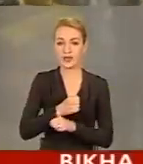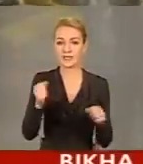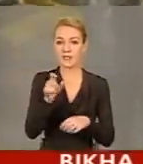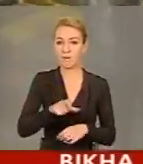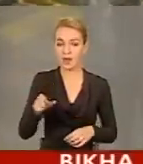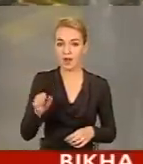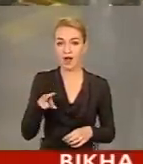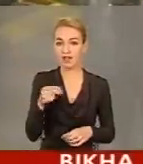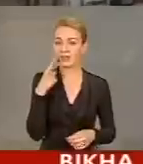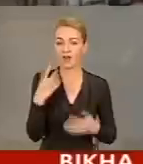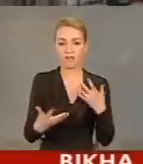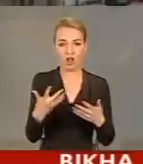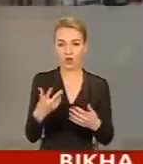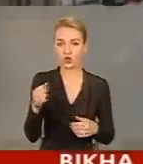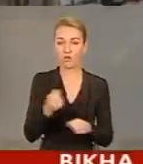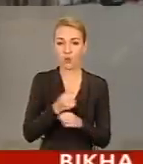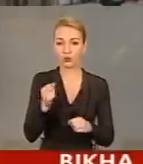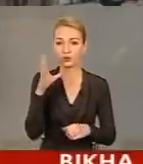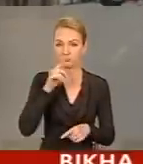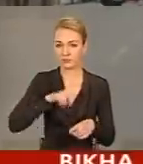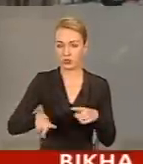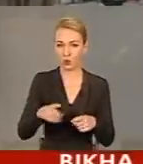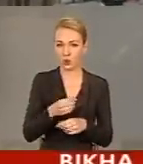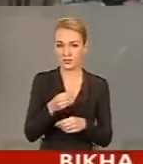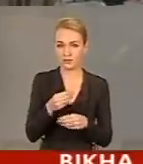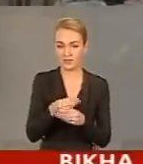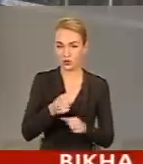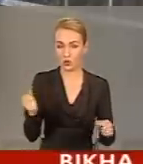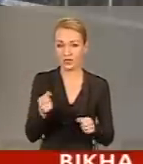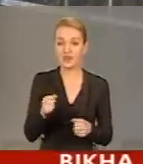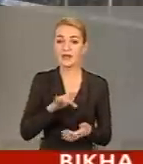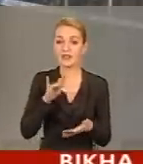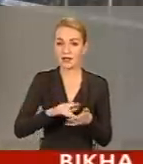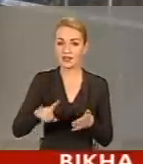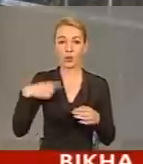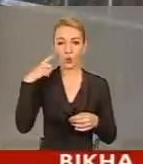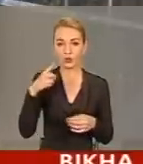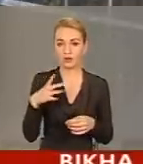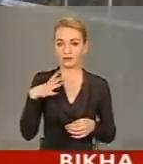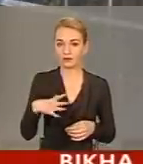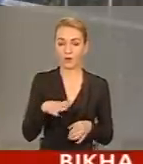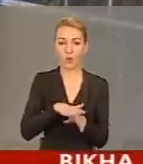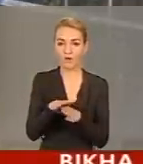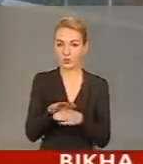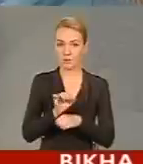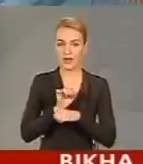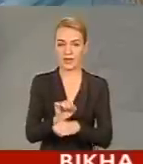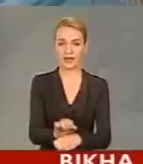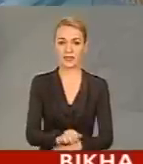бомбу вдасться швидко знешкодити. Тож ще кілька день центр Лондона може залишитися повністю